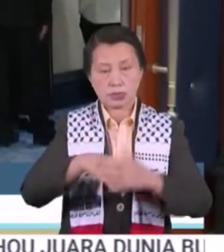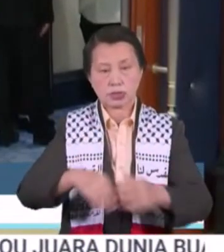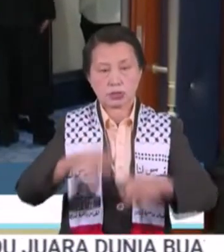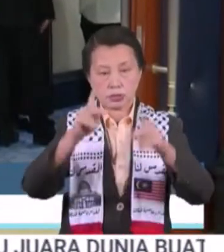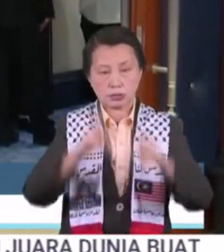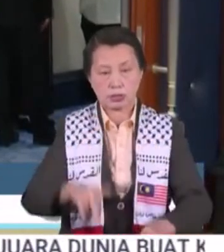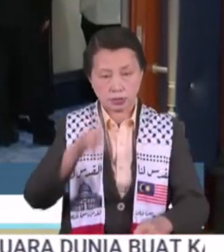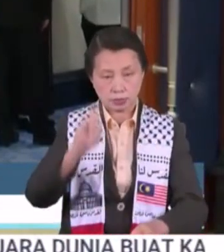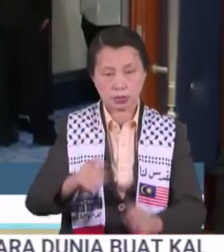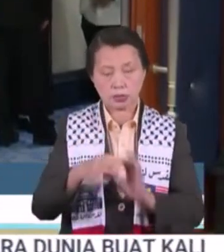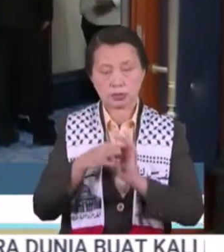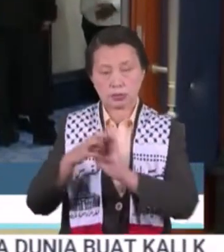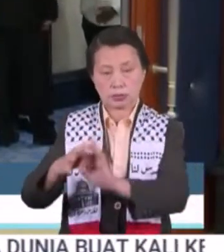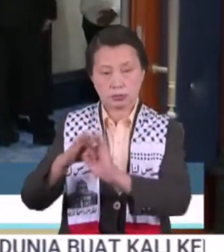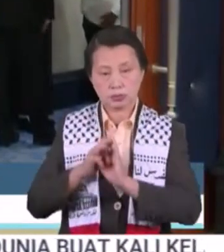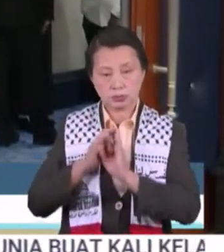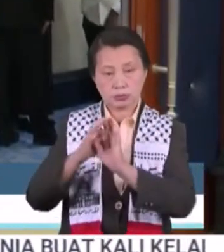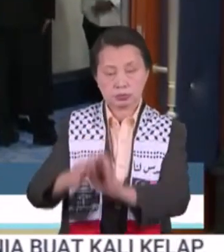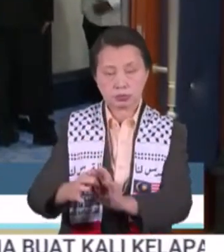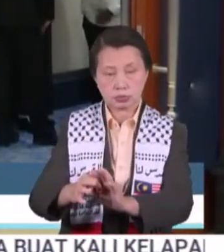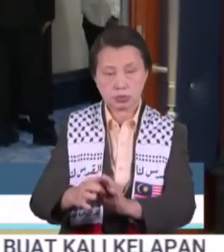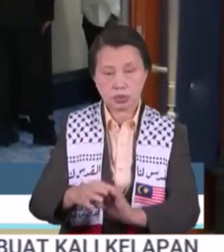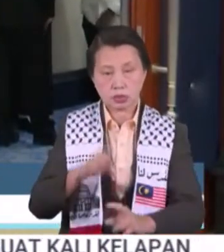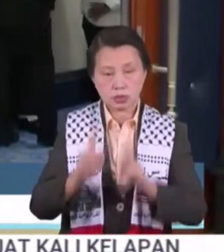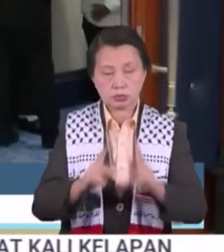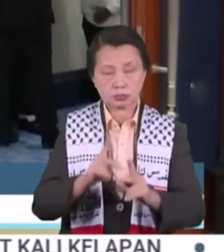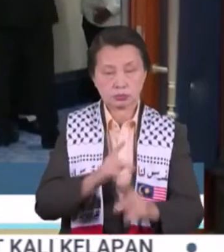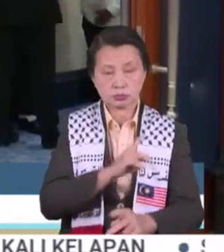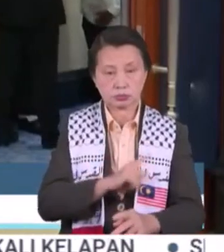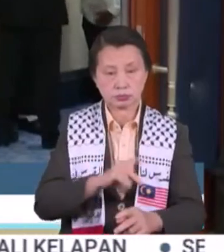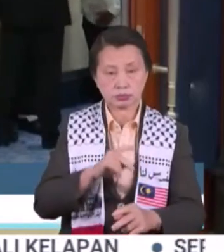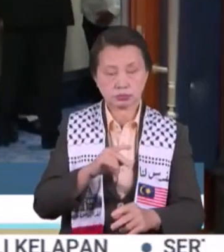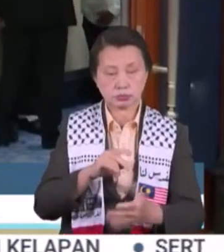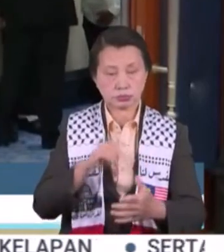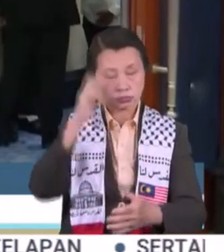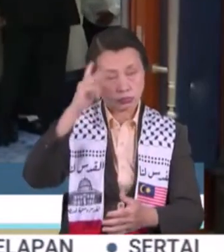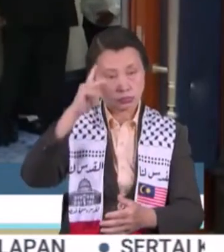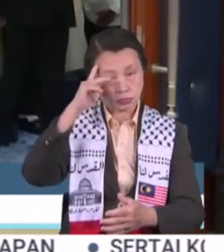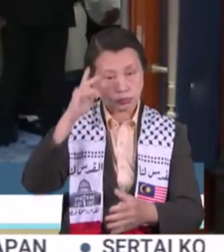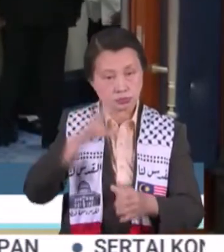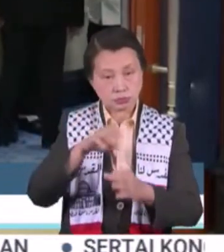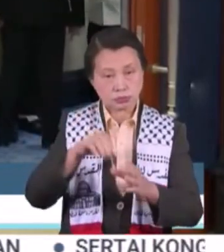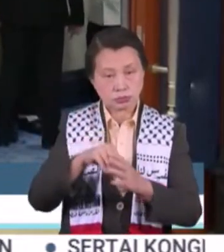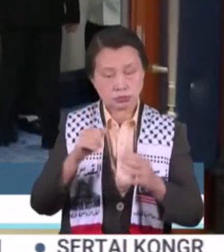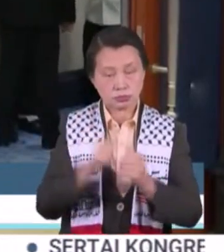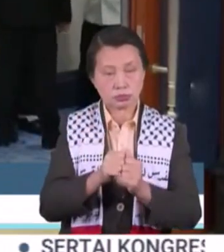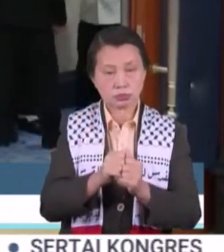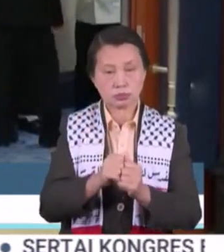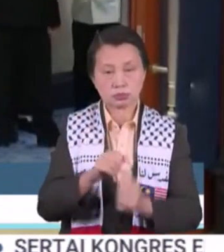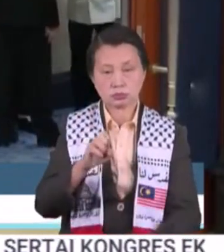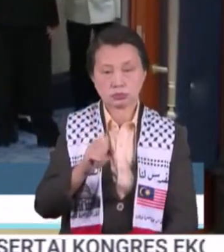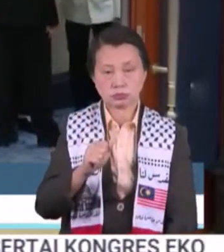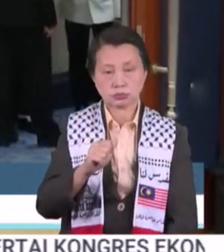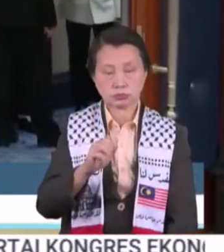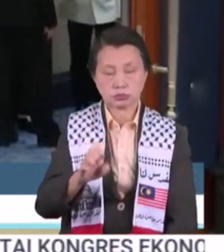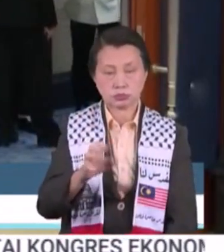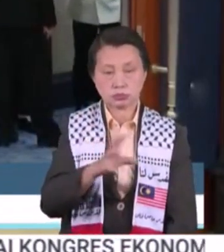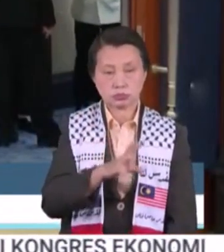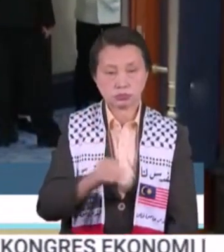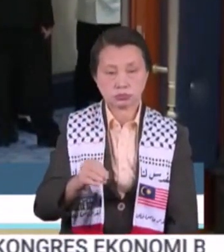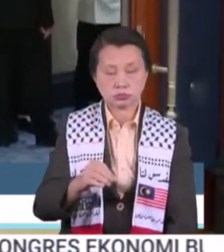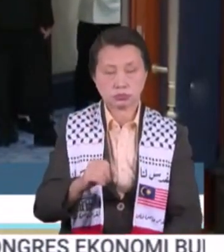harus bekerjasama, kurangkan politiking, termasuklah kedudukan negeri-negeri dalam